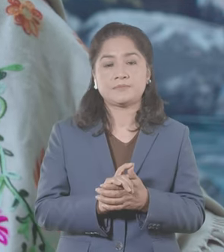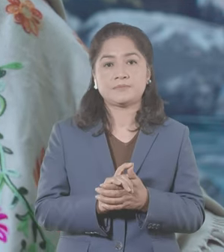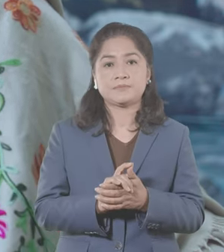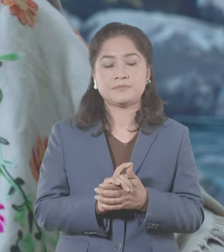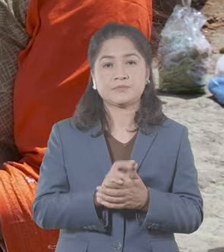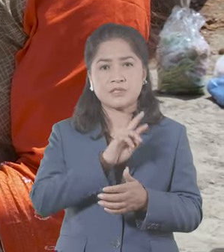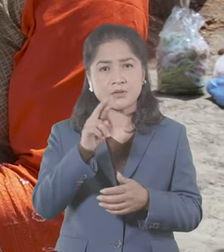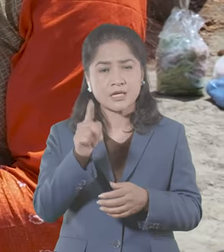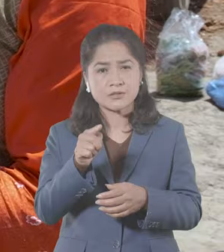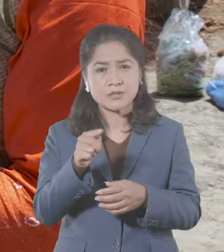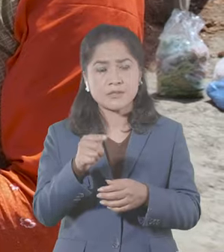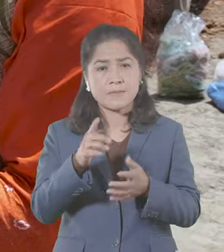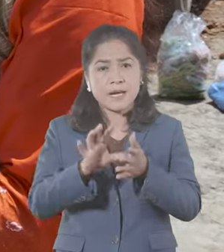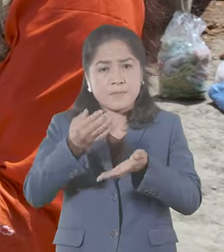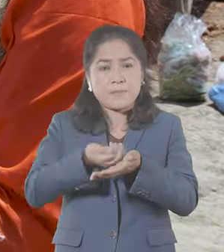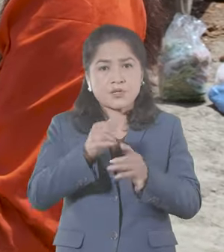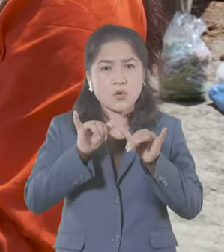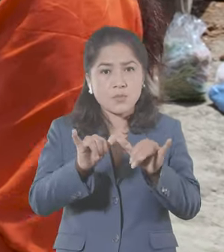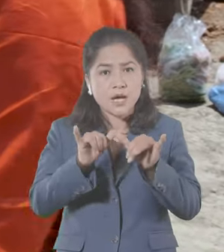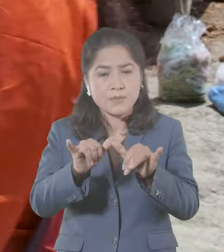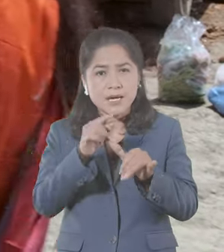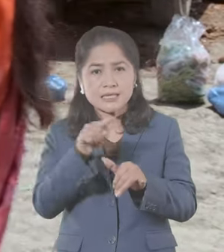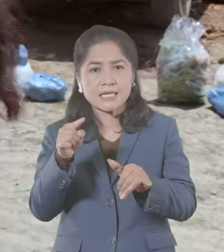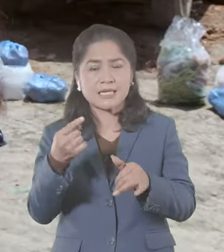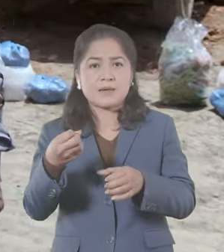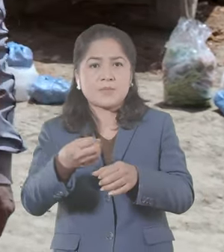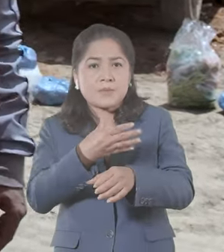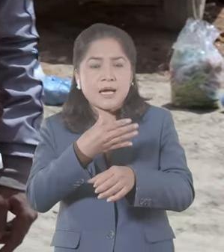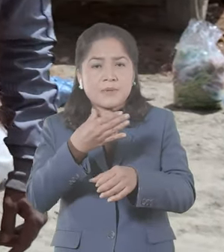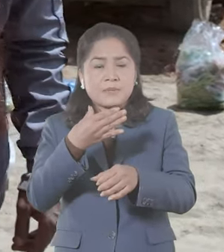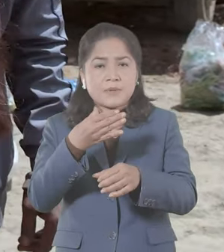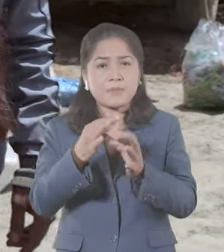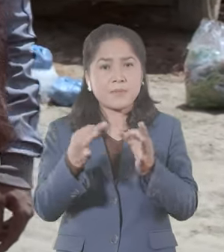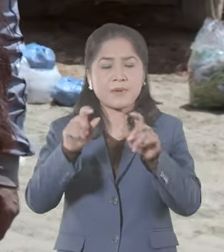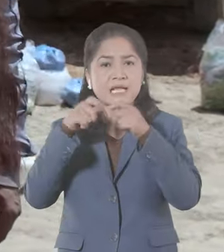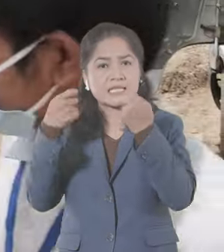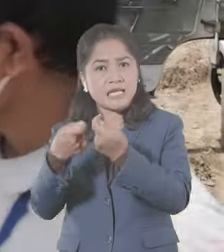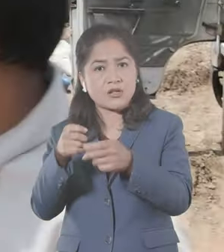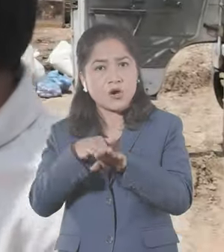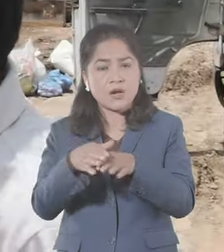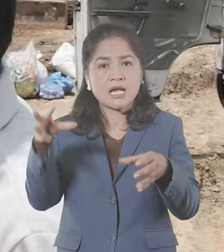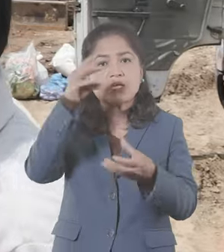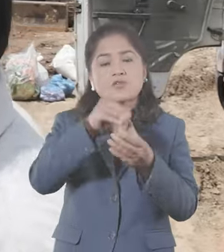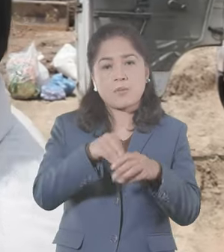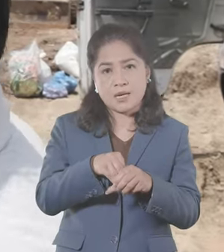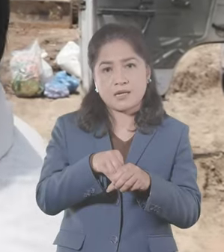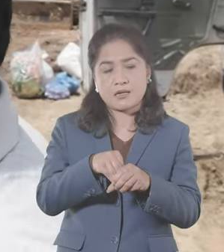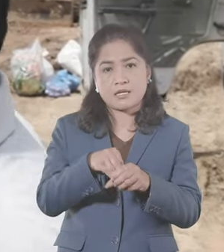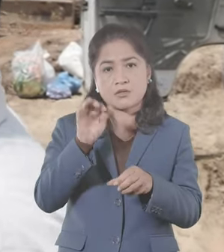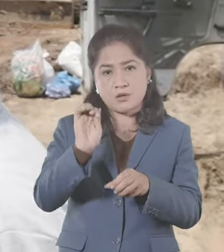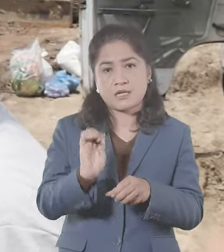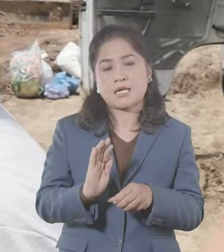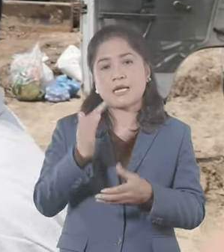कार्यक्रमहरू हुनु पर्यो र यसका यसबाट बच्ने उपायदेखि लिएर प्रभाव पारेका विभिन्न क्षेत्रलाई चाहिँ